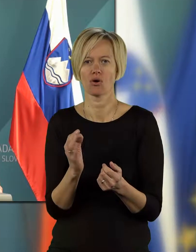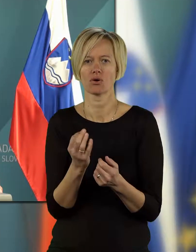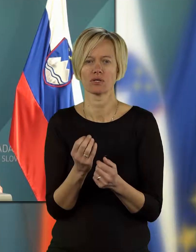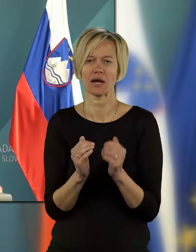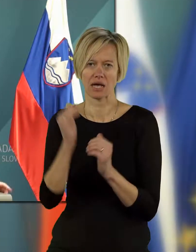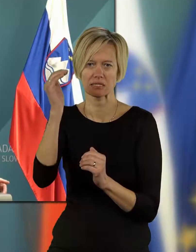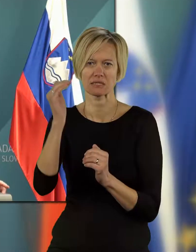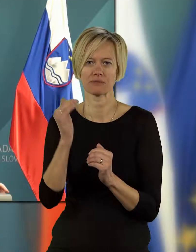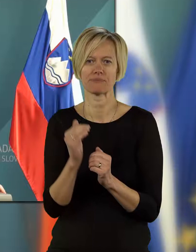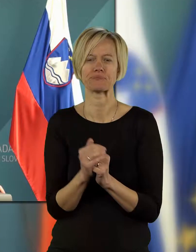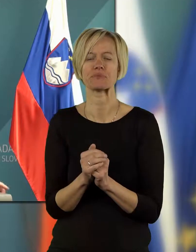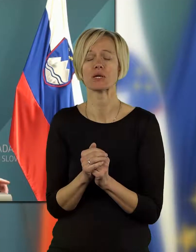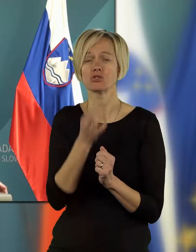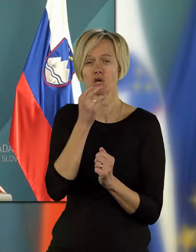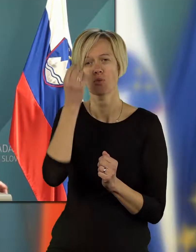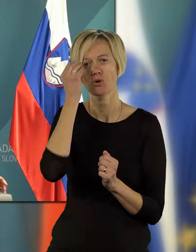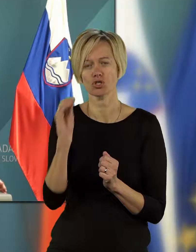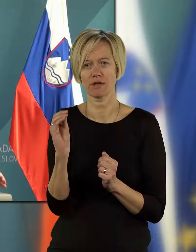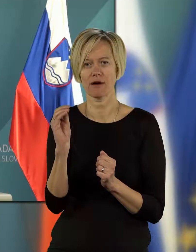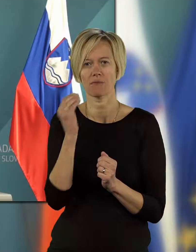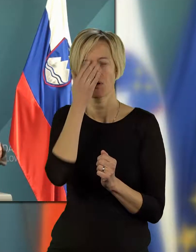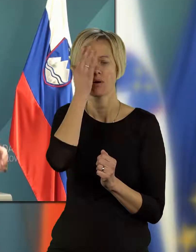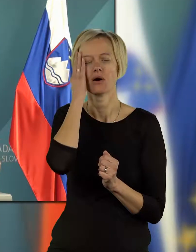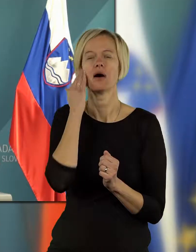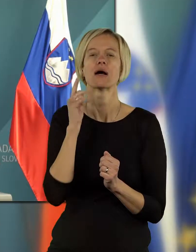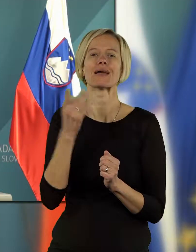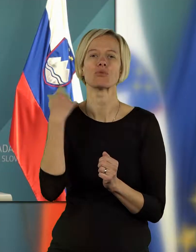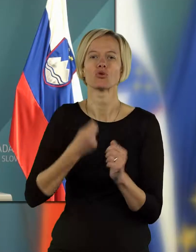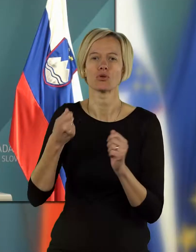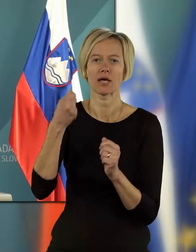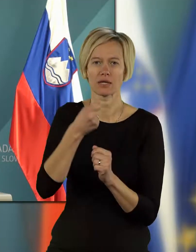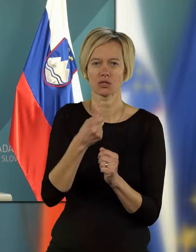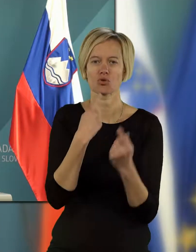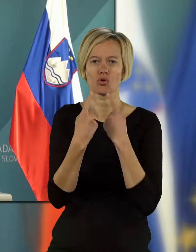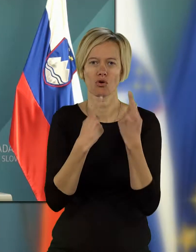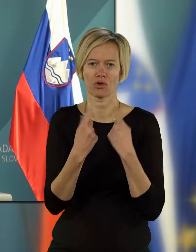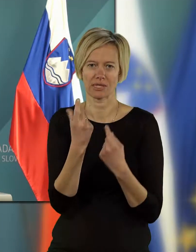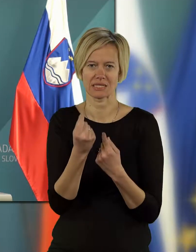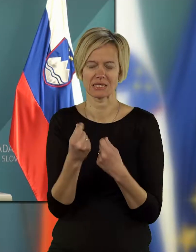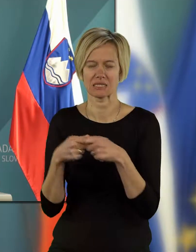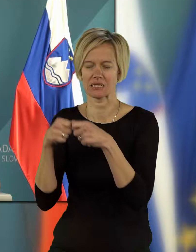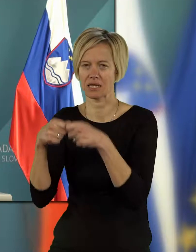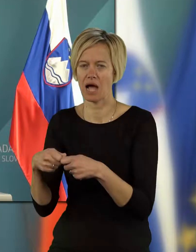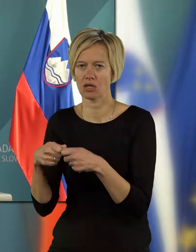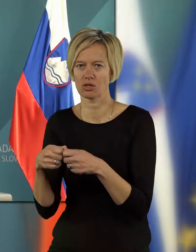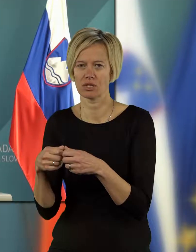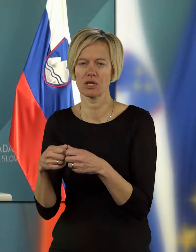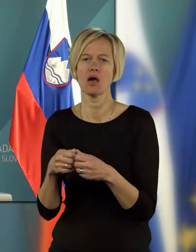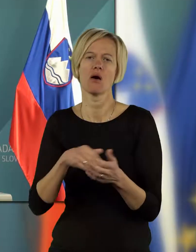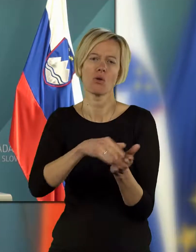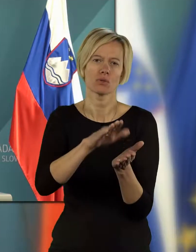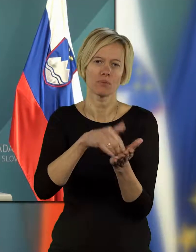dela. Če upoštevamo to, kar je bilo še dodatno dogovorjeno z sindikati,